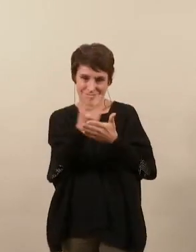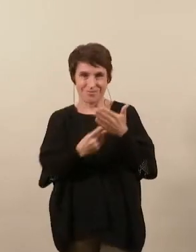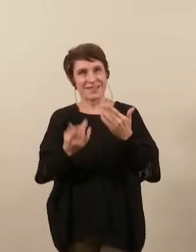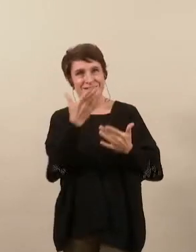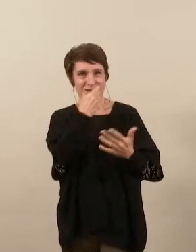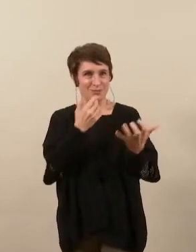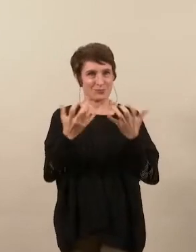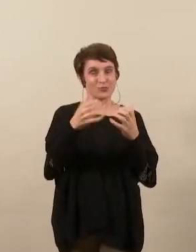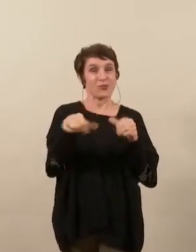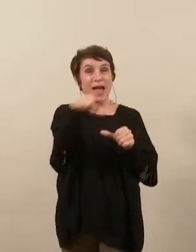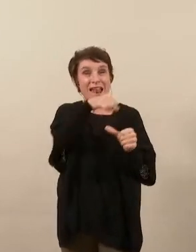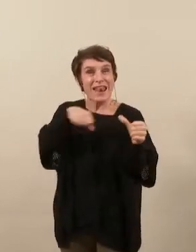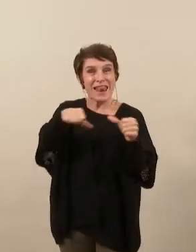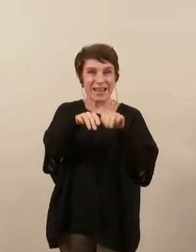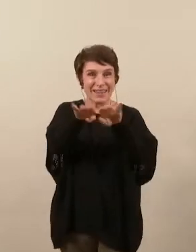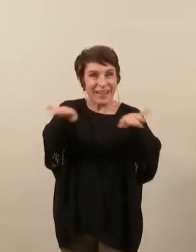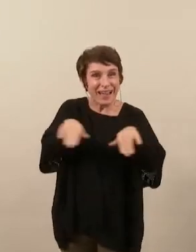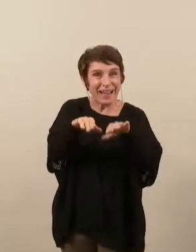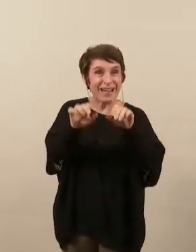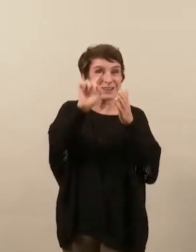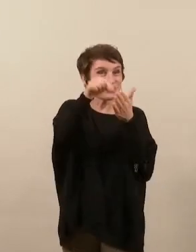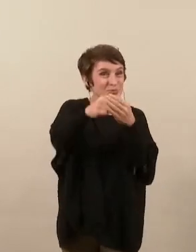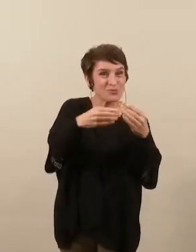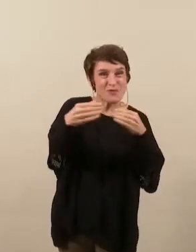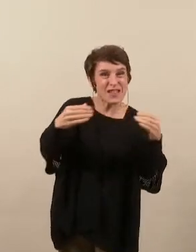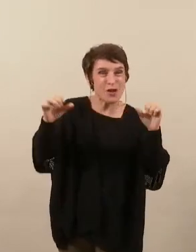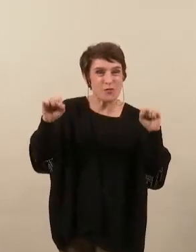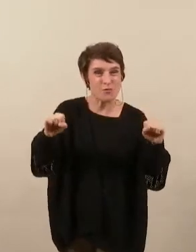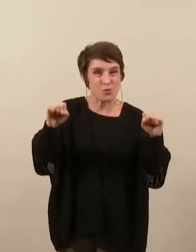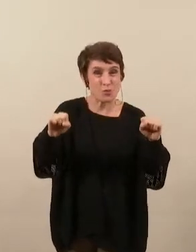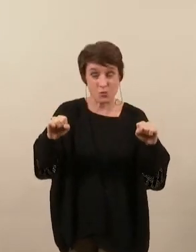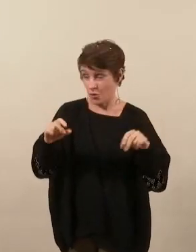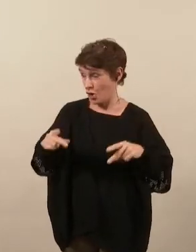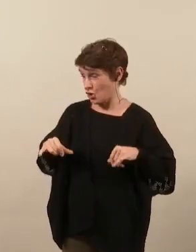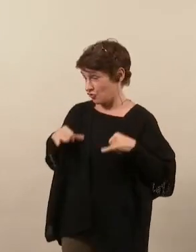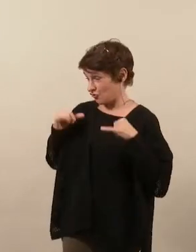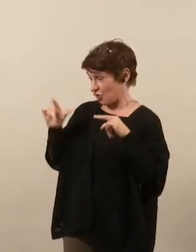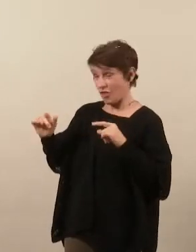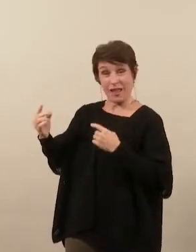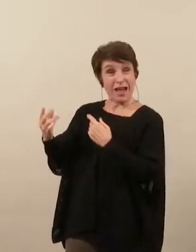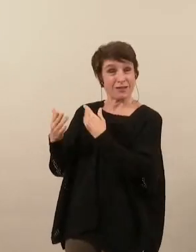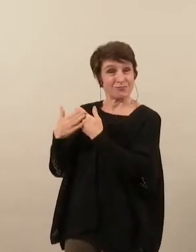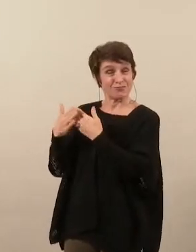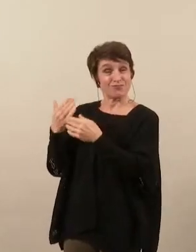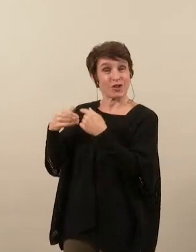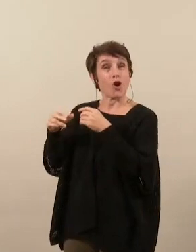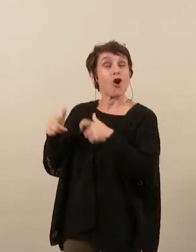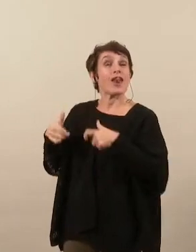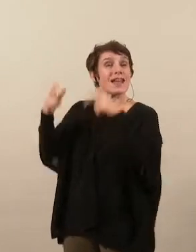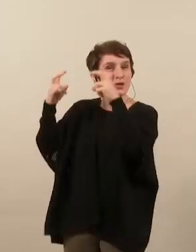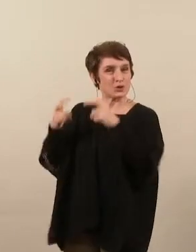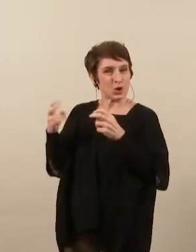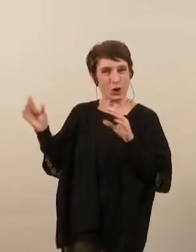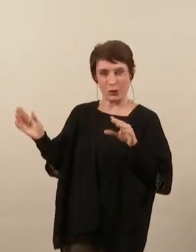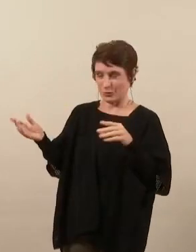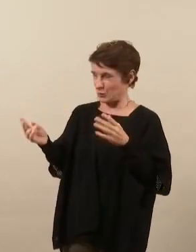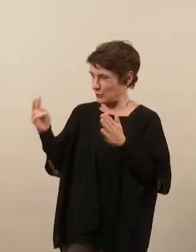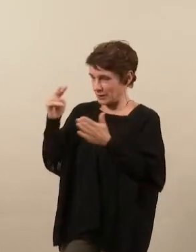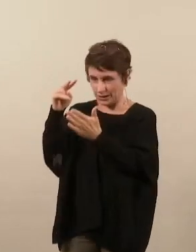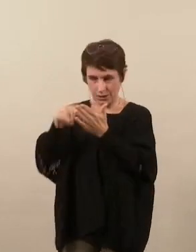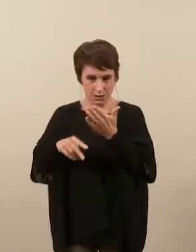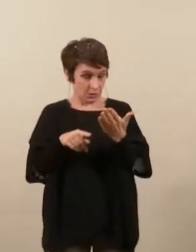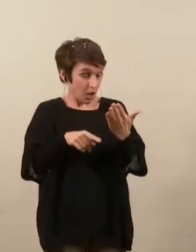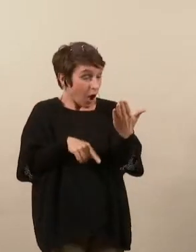de la Villeneuve, j'avais à ce moment-là un jeune devant moi dans l'ascenseur qui regardait le tract et qui dit « Mais c'est